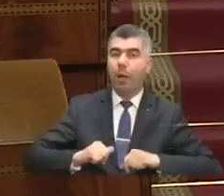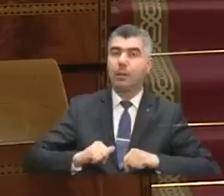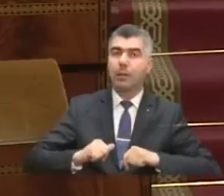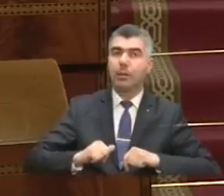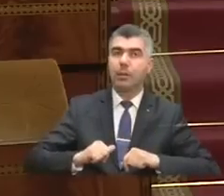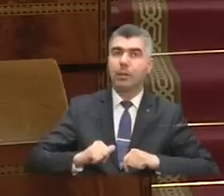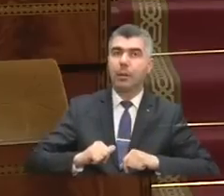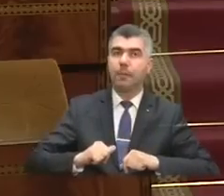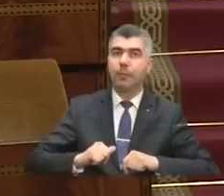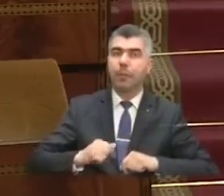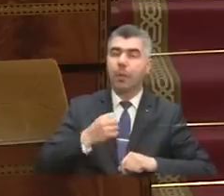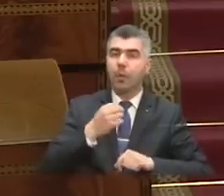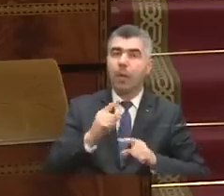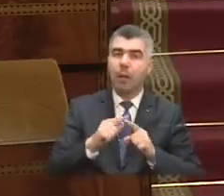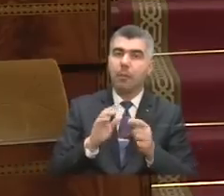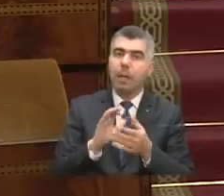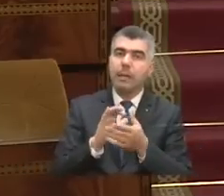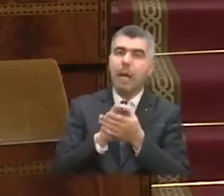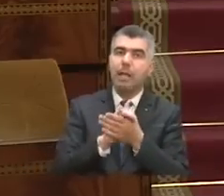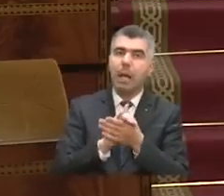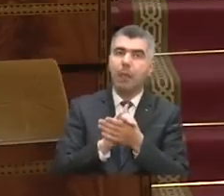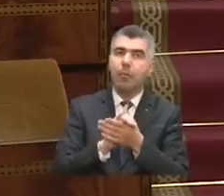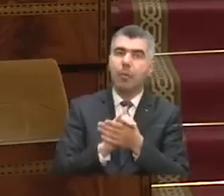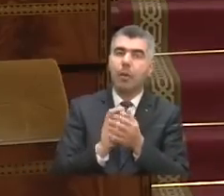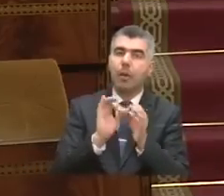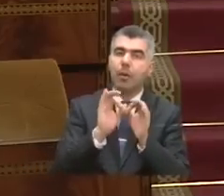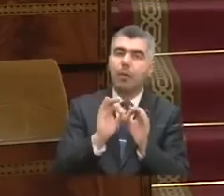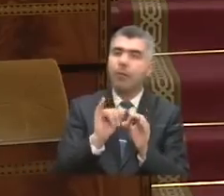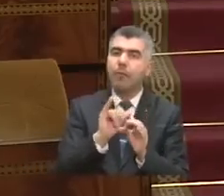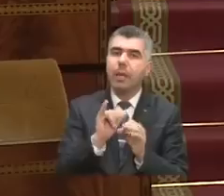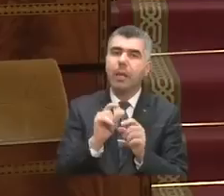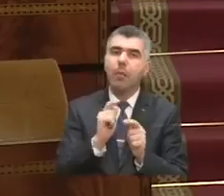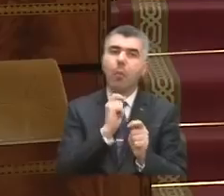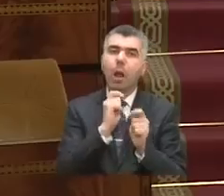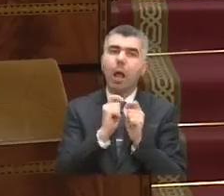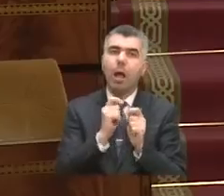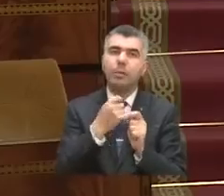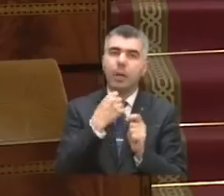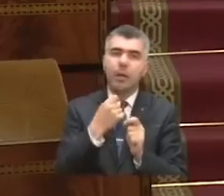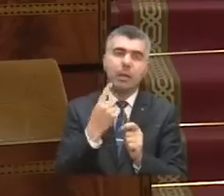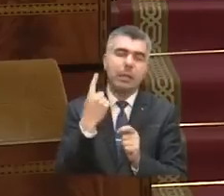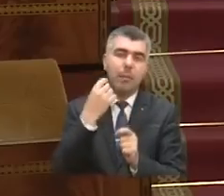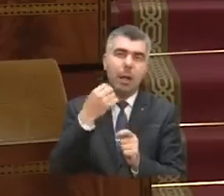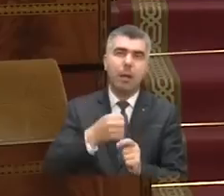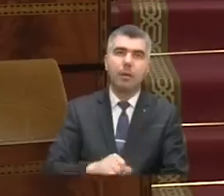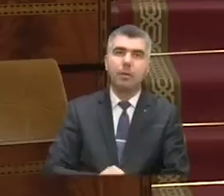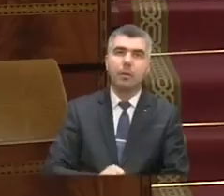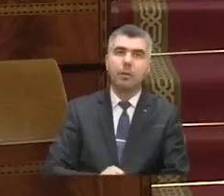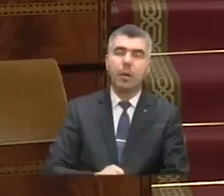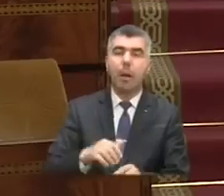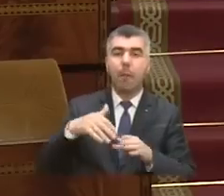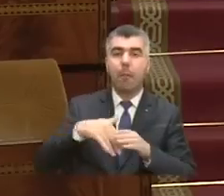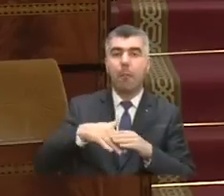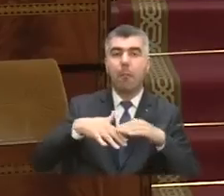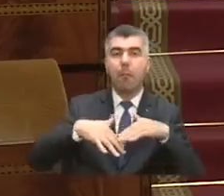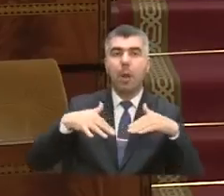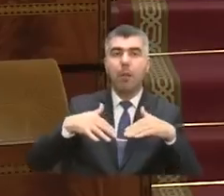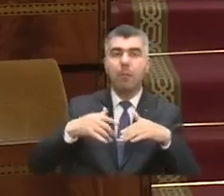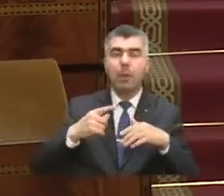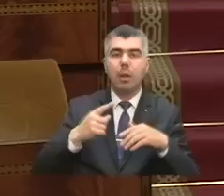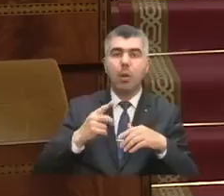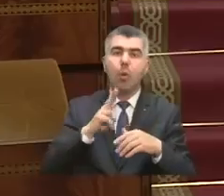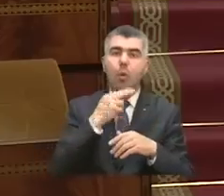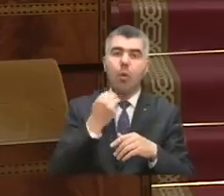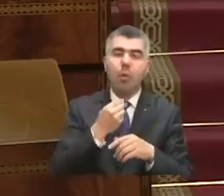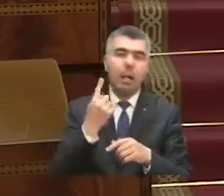قال لك أودي راه كاين تضامن، التضامن فينا هو النقاش، حنا بغينا النقاش. دابا النواب تكلموا ما الحكومة لا